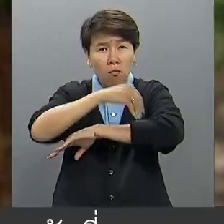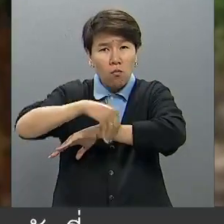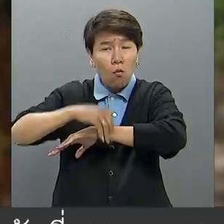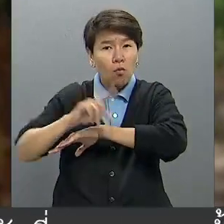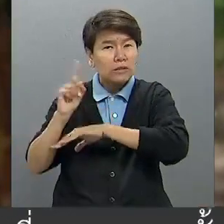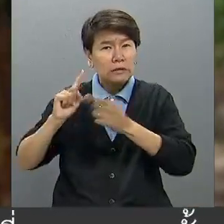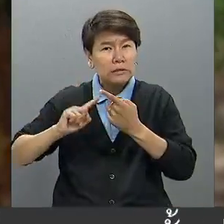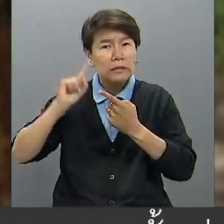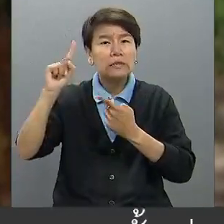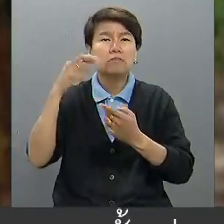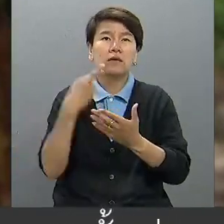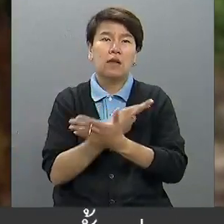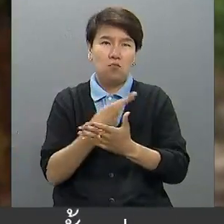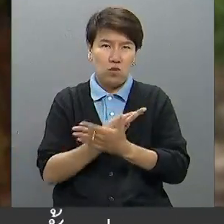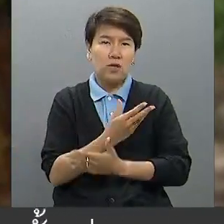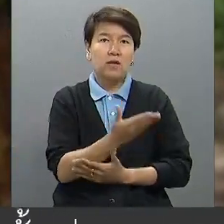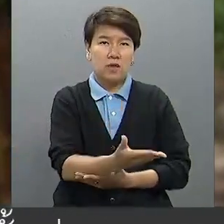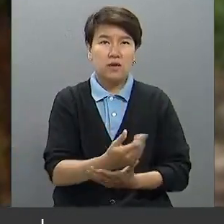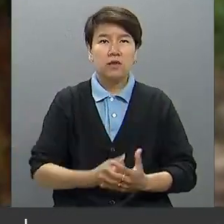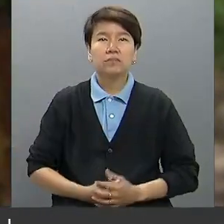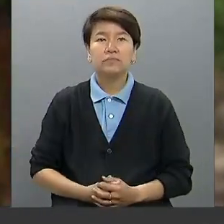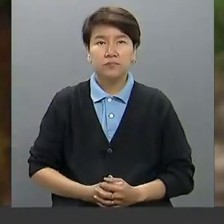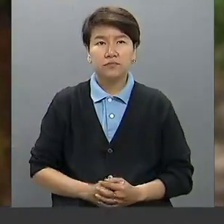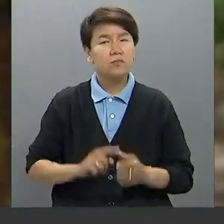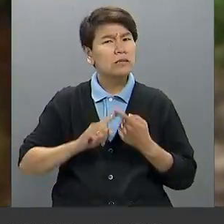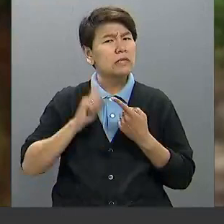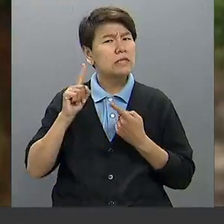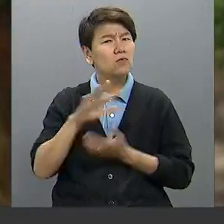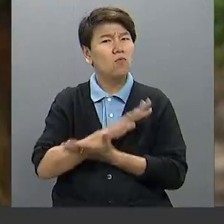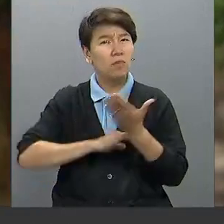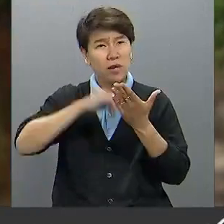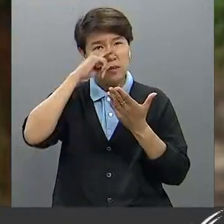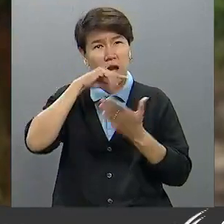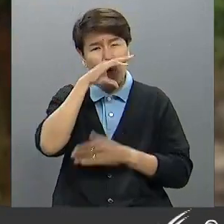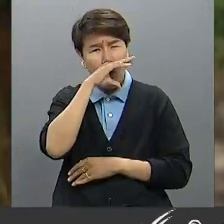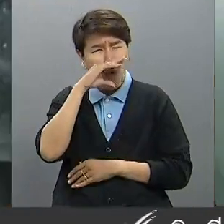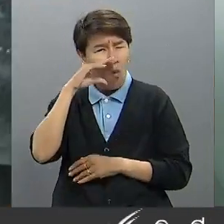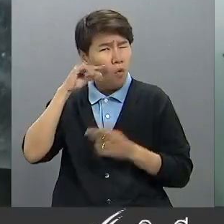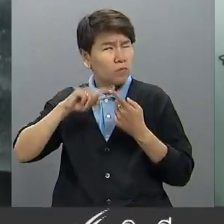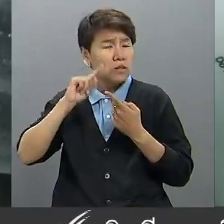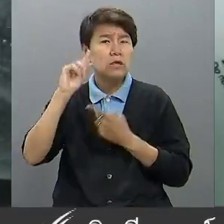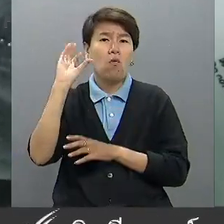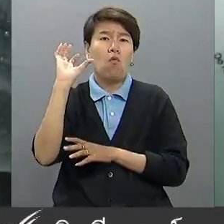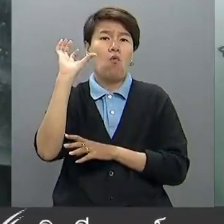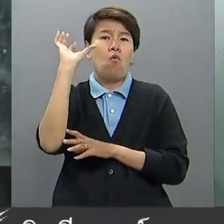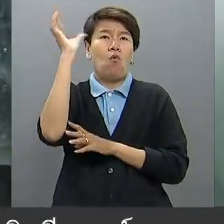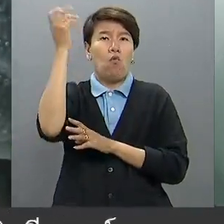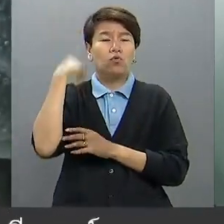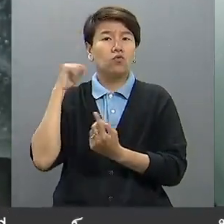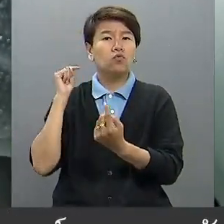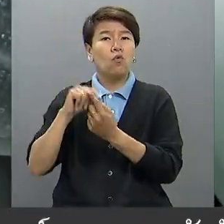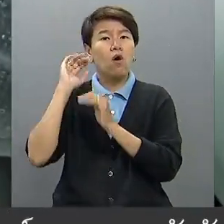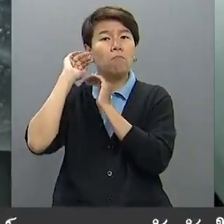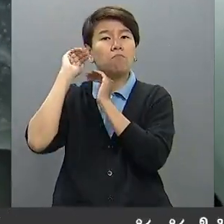งเดียวของประเทศไทยนะครับมีมากที่สุดอันดับหนึ่งของประเทศไทยนะครับหอมที่สุดของโลกนะครับคือมะพร้าวน้ำหอมราชบุรีนะครับ โอ้คอน